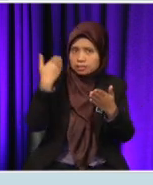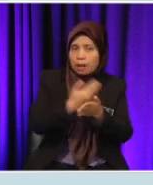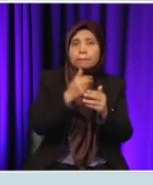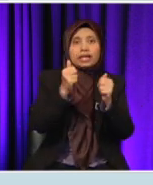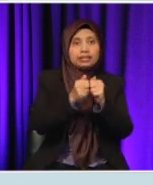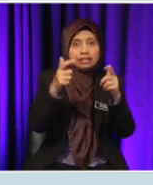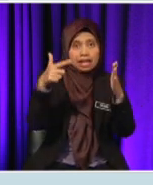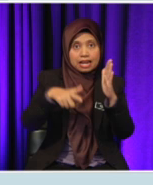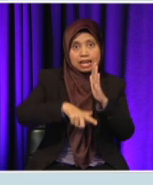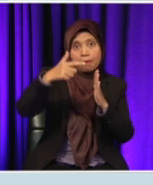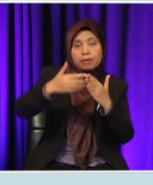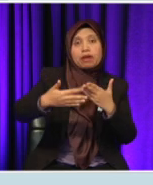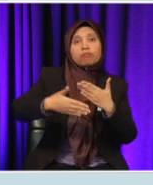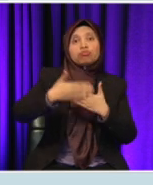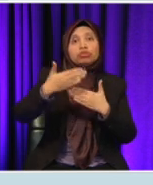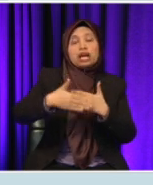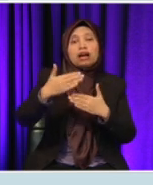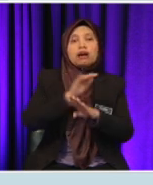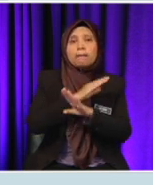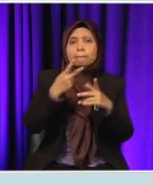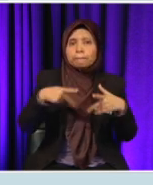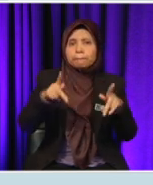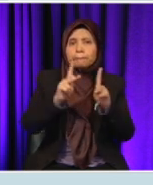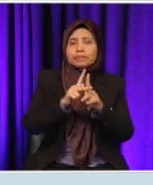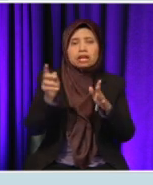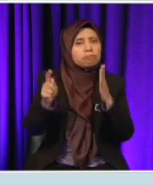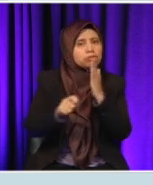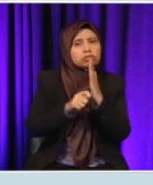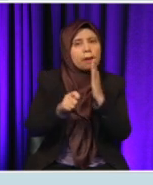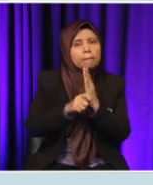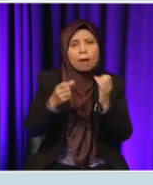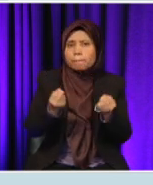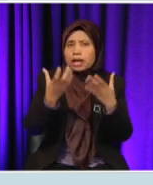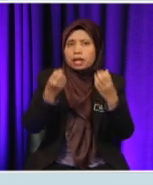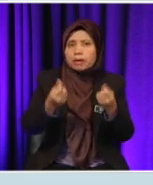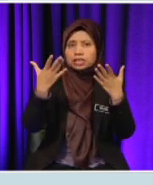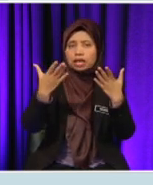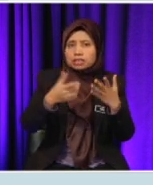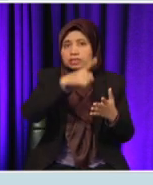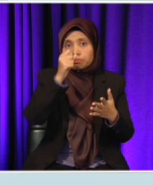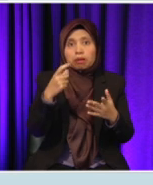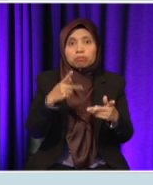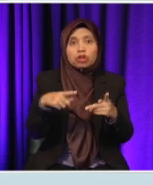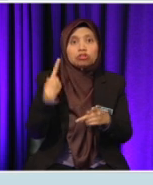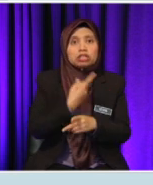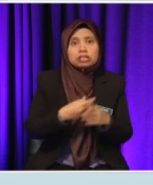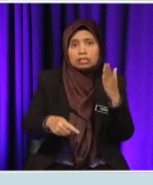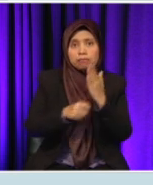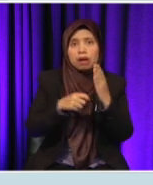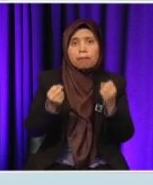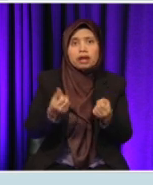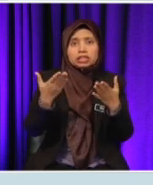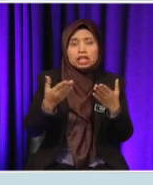lebih mudah dan paling penting kita tidak perlu menambah terlalu banyak sebab bila kita menambah banyak secara terus dia akan mengubah sebenarnya